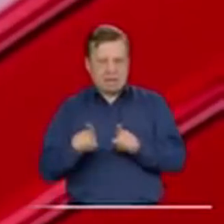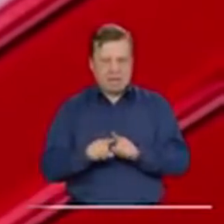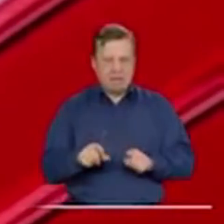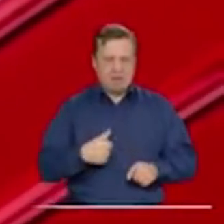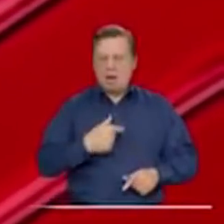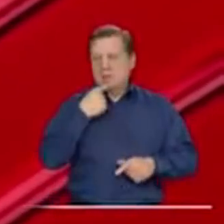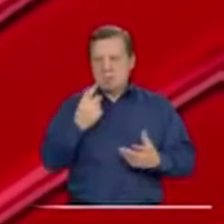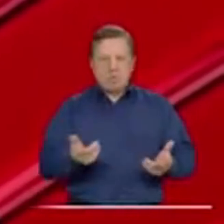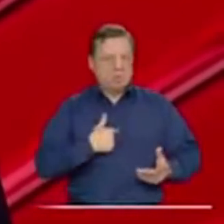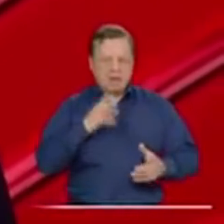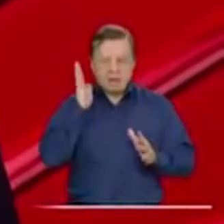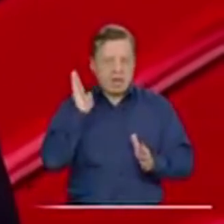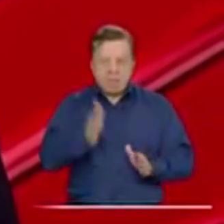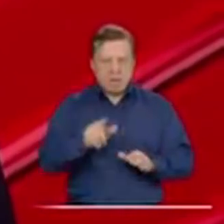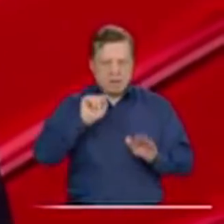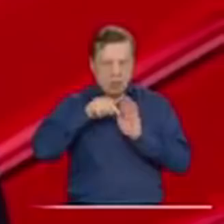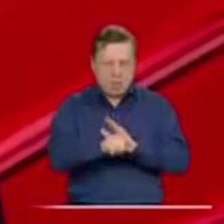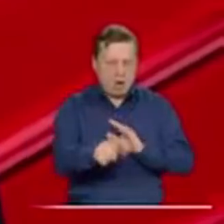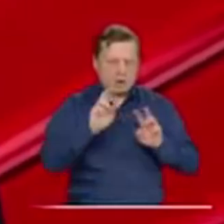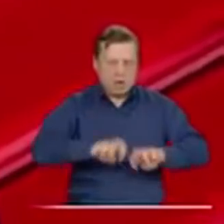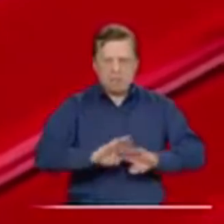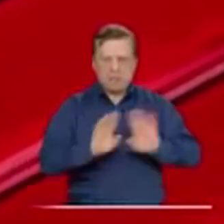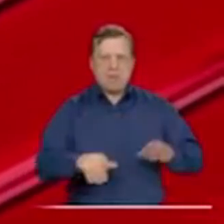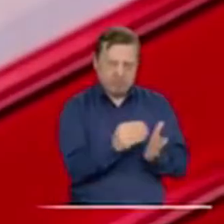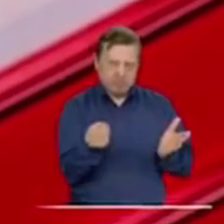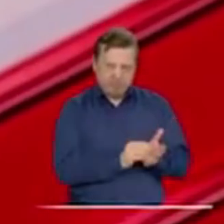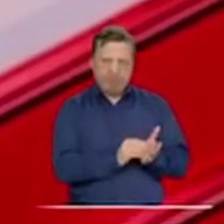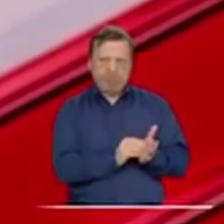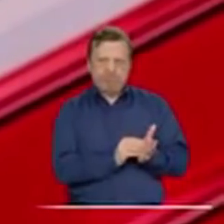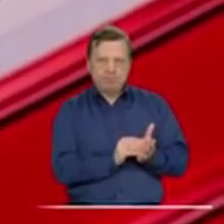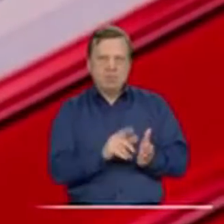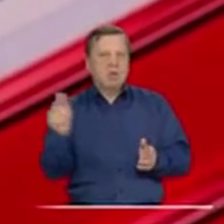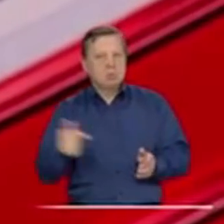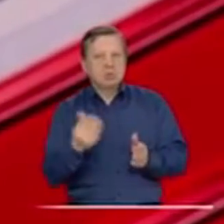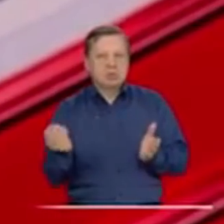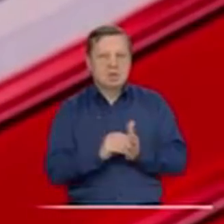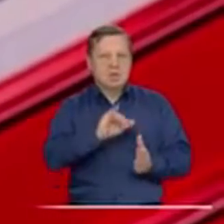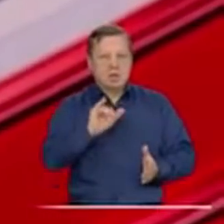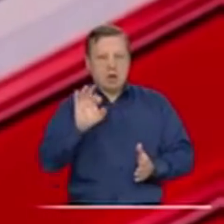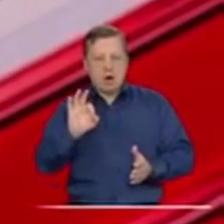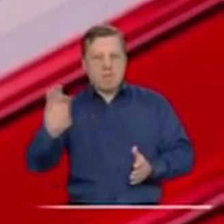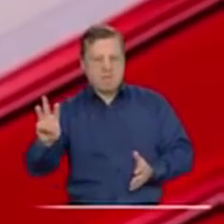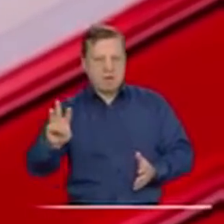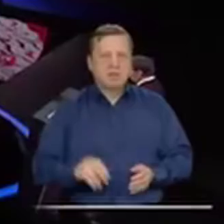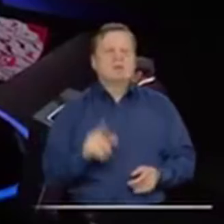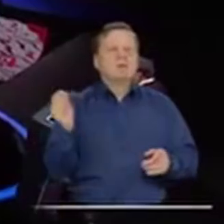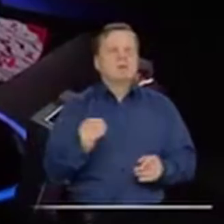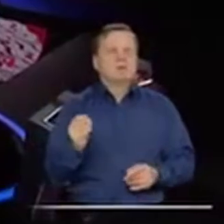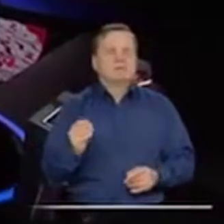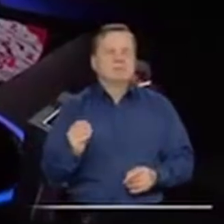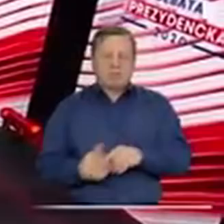brnął w to, ale temat jest określony w Konstytucji. Proszę Państwa, JOW-y. I trzeba wreszcie